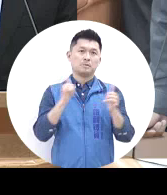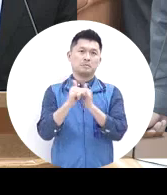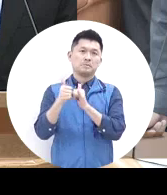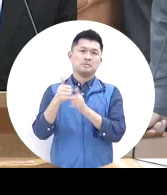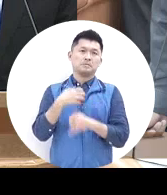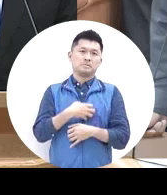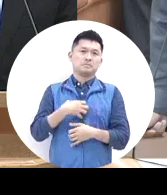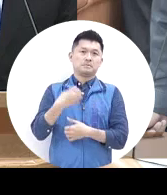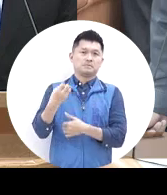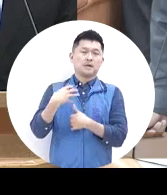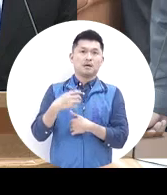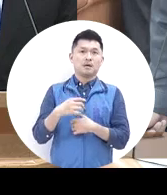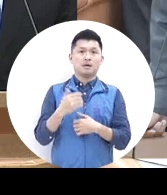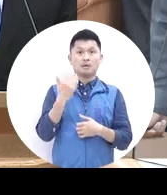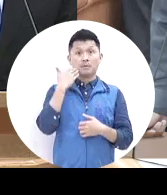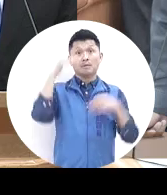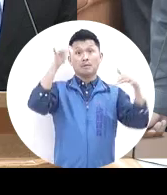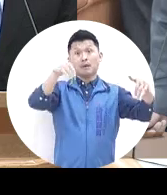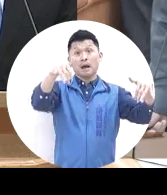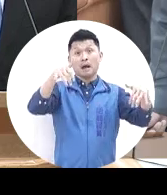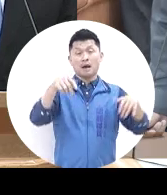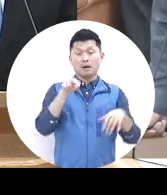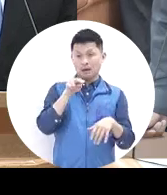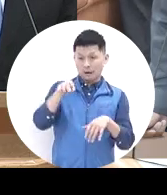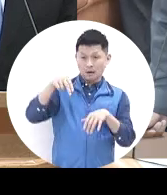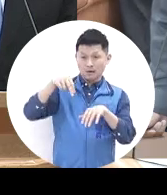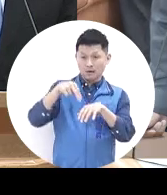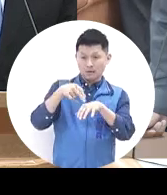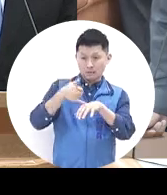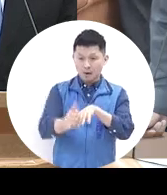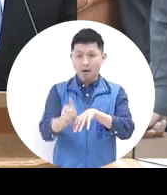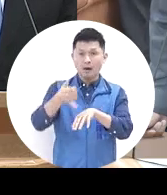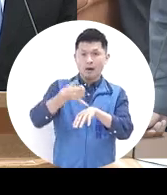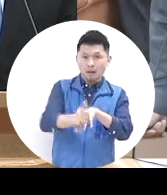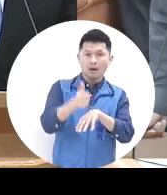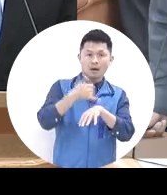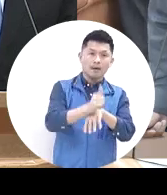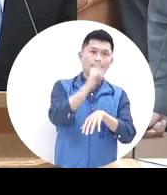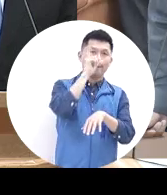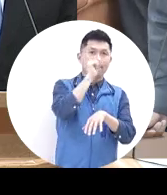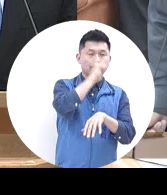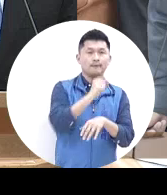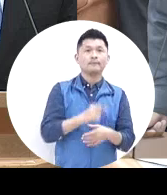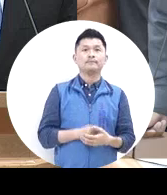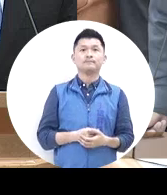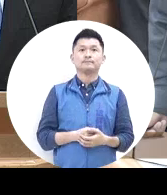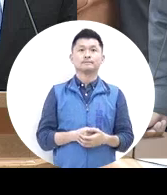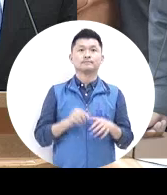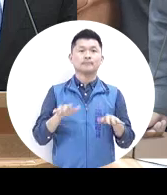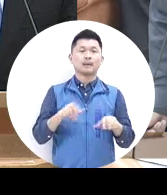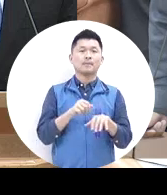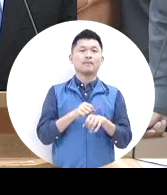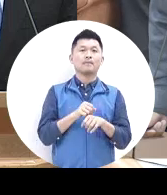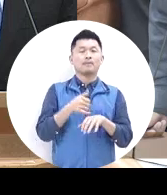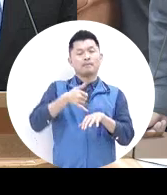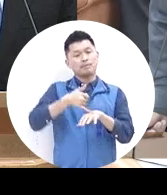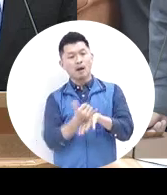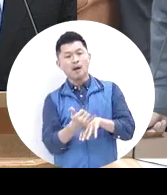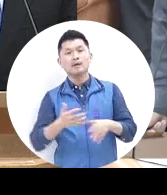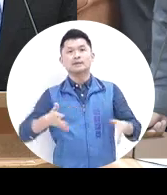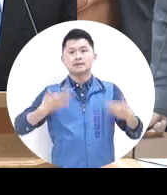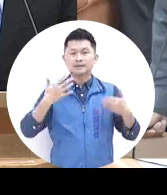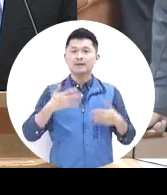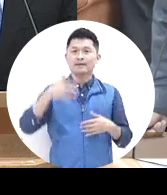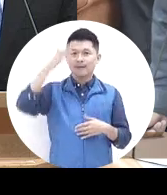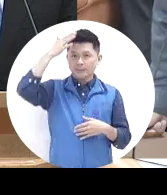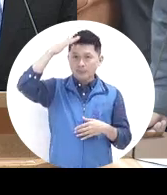只要遇到下雨天，就定看人跋倒，定定看人跋倒。这个哦，今天只是轻微摔伤没关系，要是今天